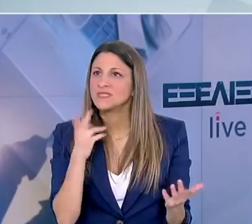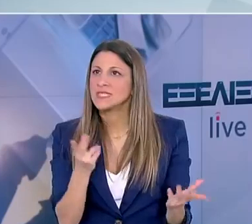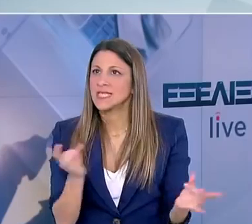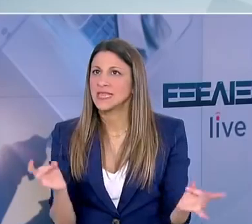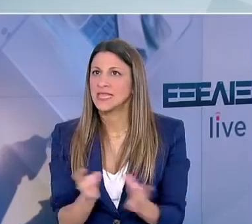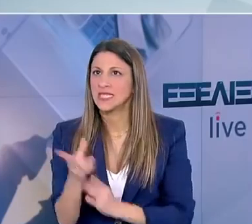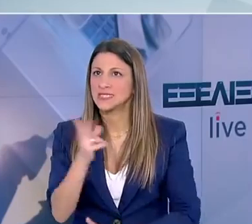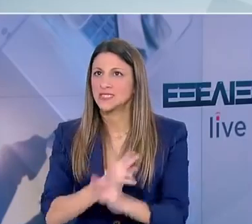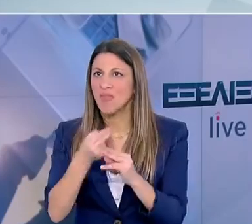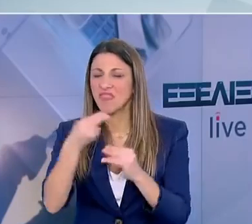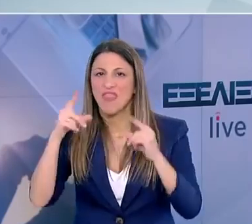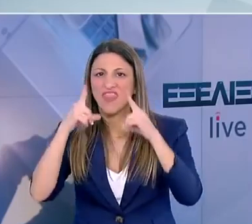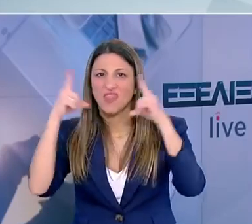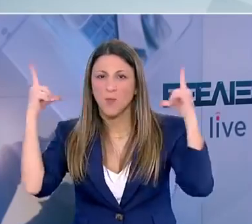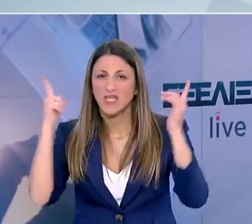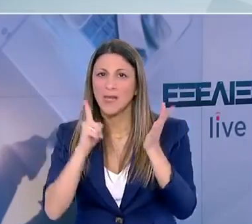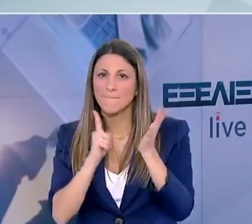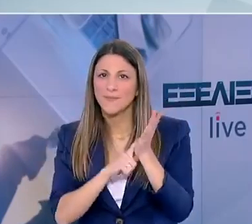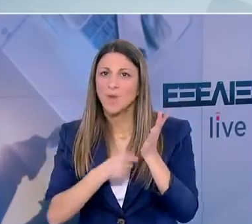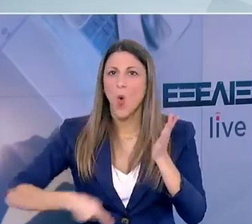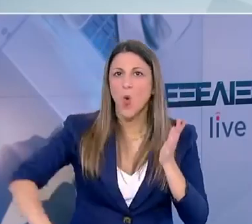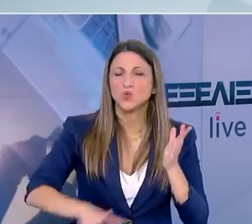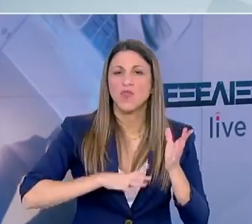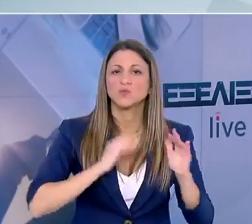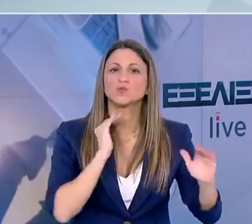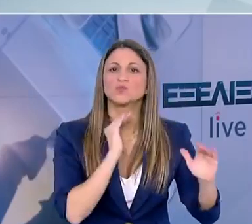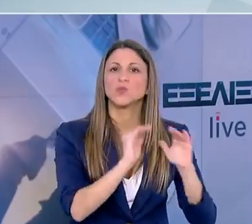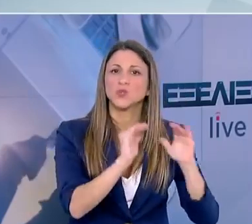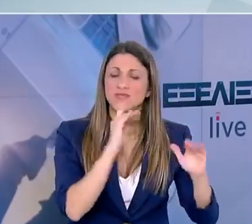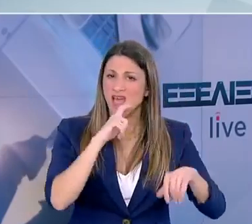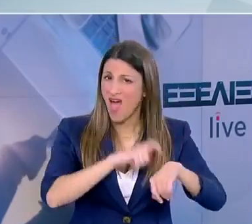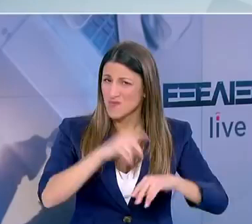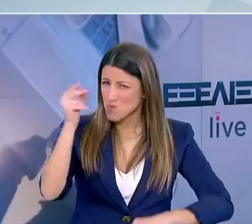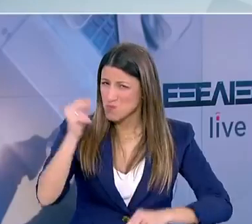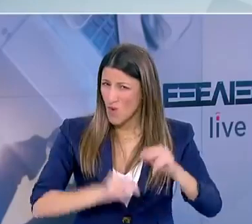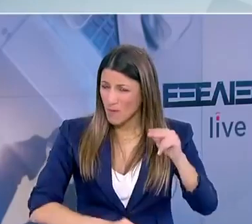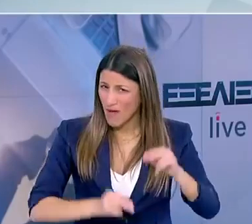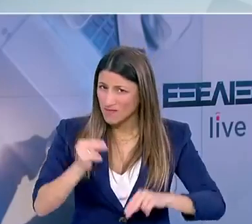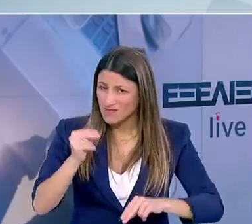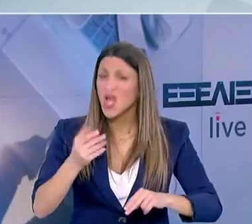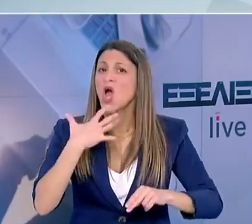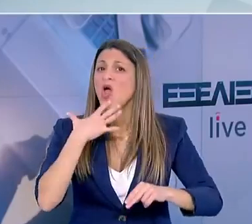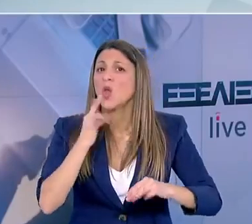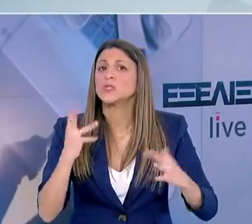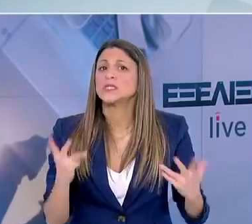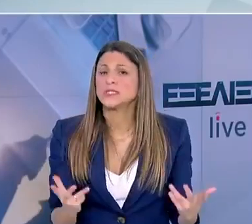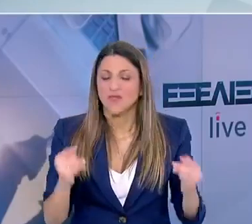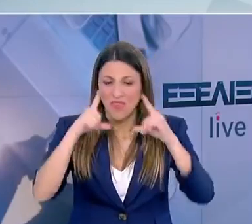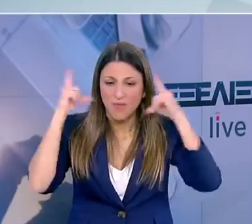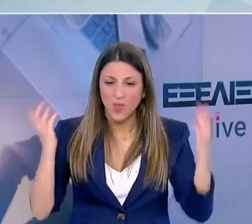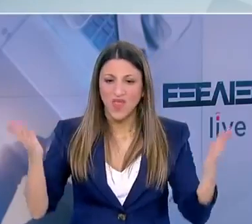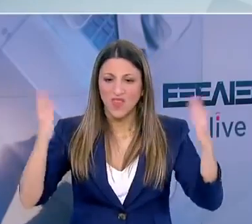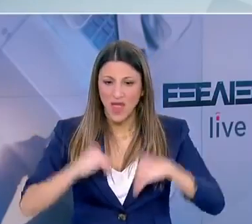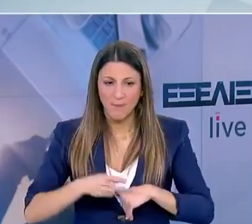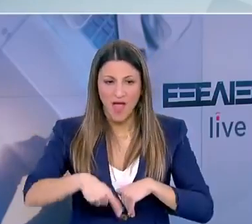σε όλα τα μήκη και τα πλάτη της ελληνικής κοινωνίας? Μήπως τα ελλείμματα αυτά έχουν επιπτώσεις και στους επιδημιολογικούς δείκτες για τους οποίους